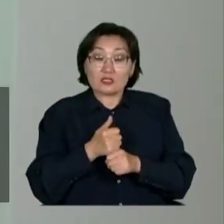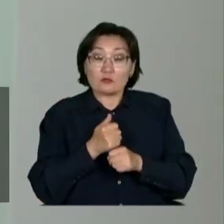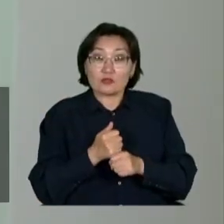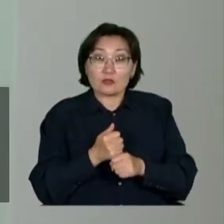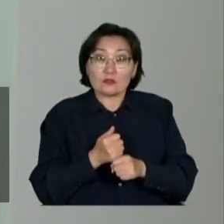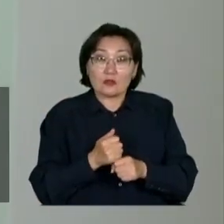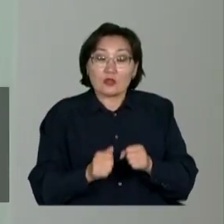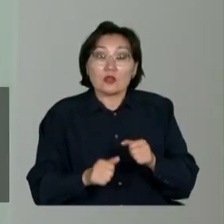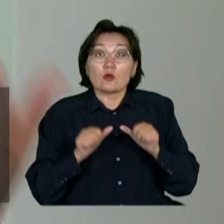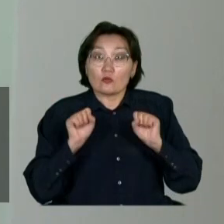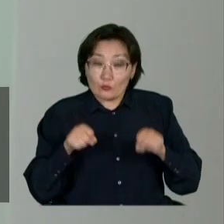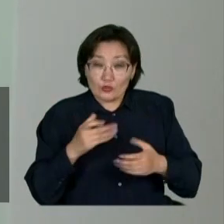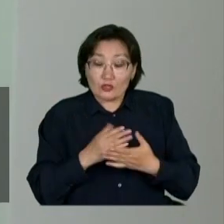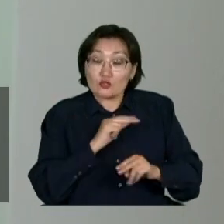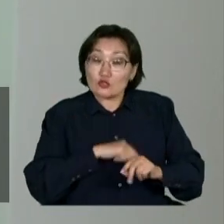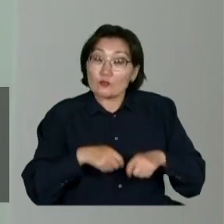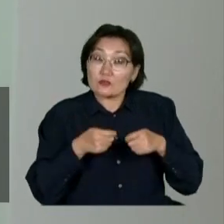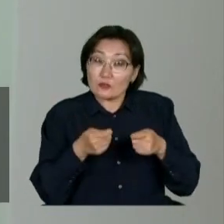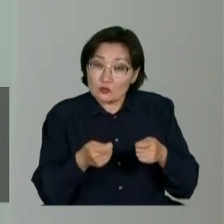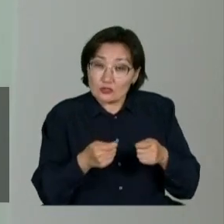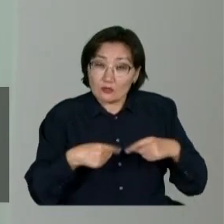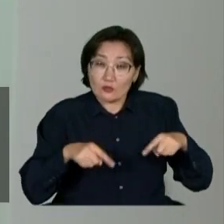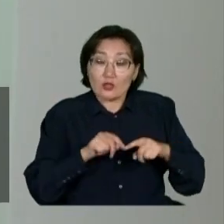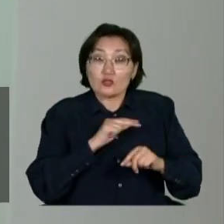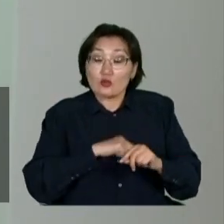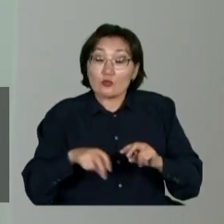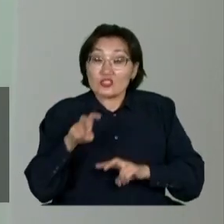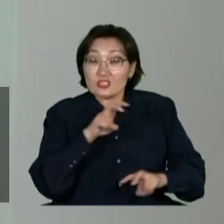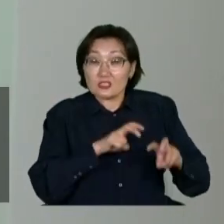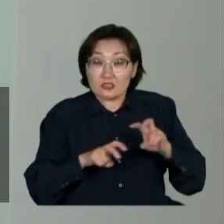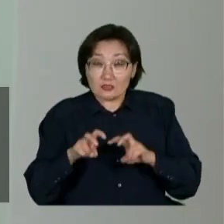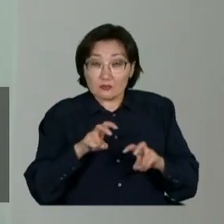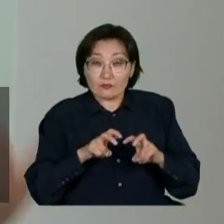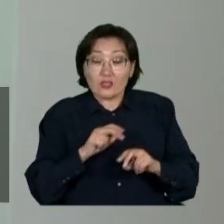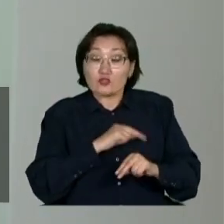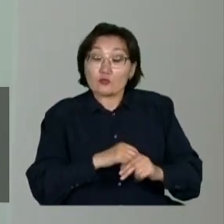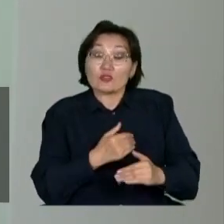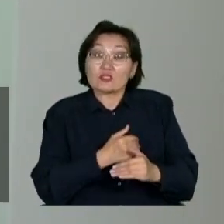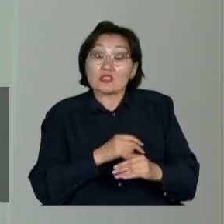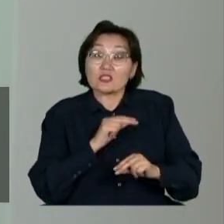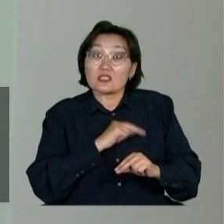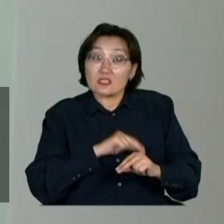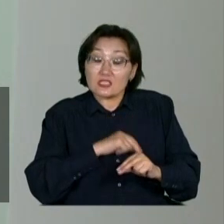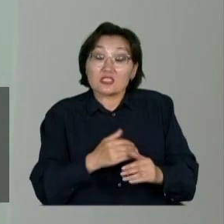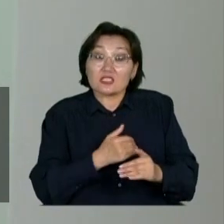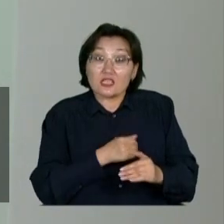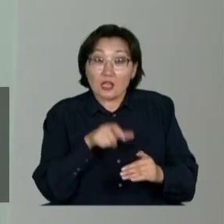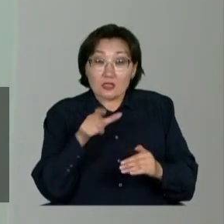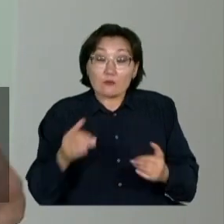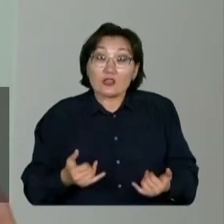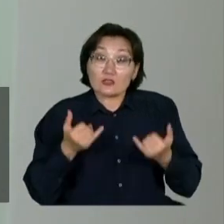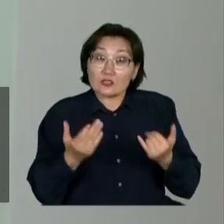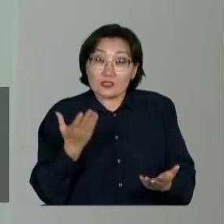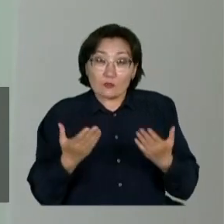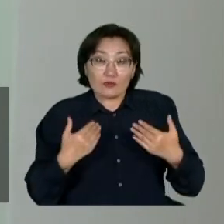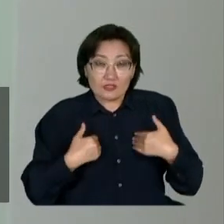жақсы мүмкіндік жұмыс берушілерге де, жұмыс іздеп, жұмыс істегісі келетін адамдарға да, егер